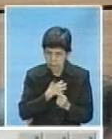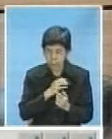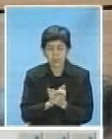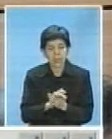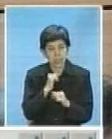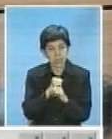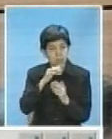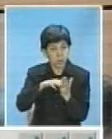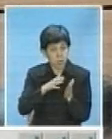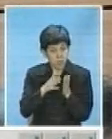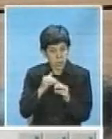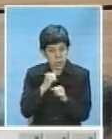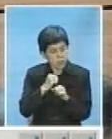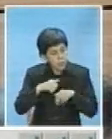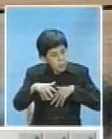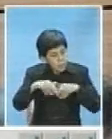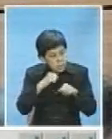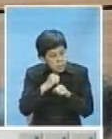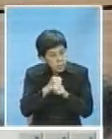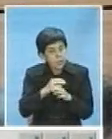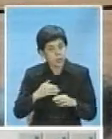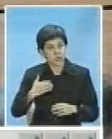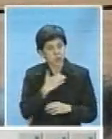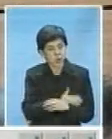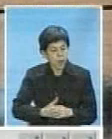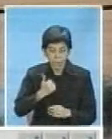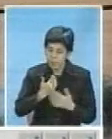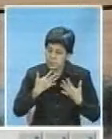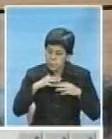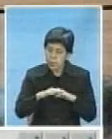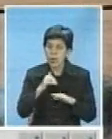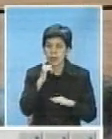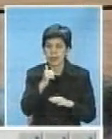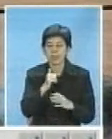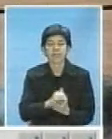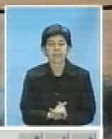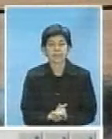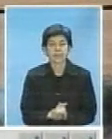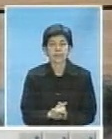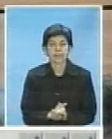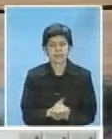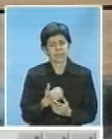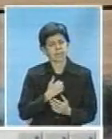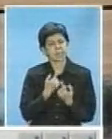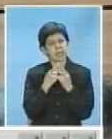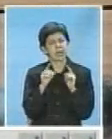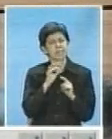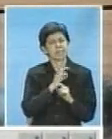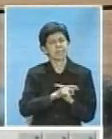ให้ได้นโยบายสาธารณะเพื่อสุขภาพแบบมีส่วนร่วมฟังแล้วแปลกๆน